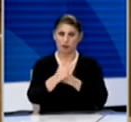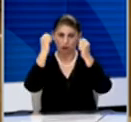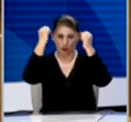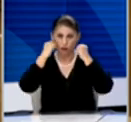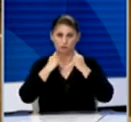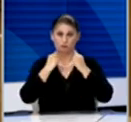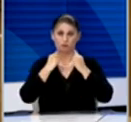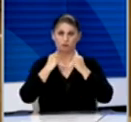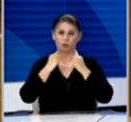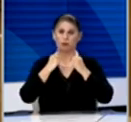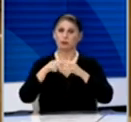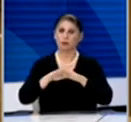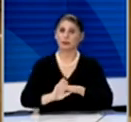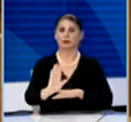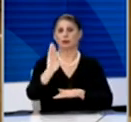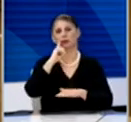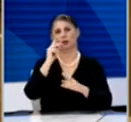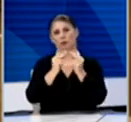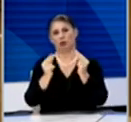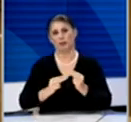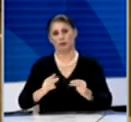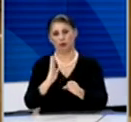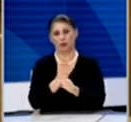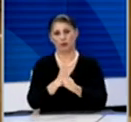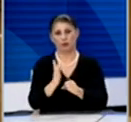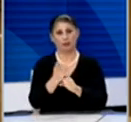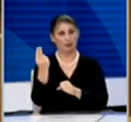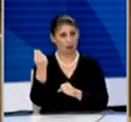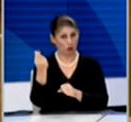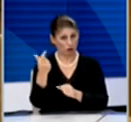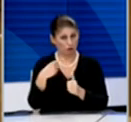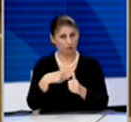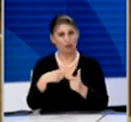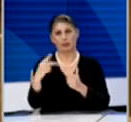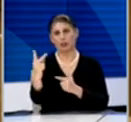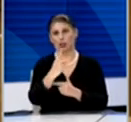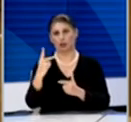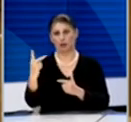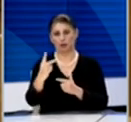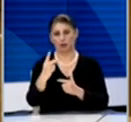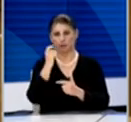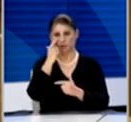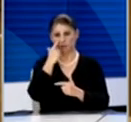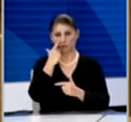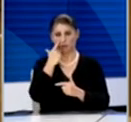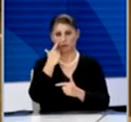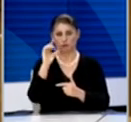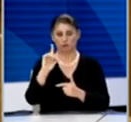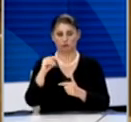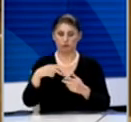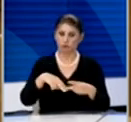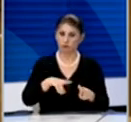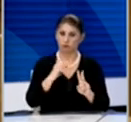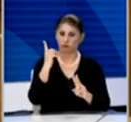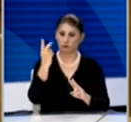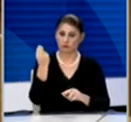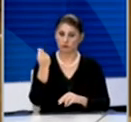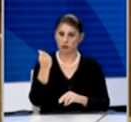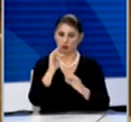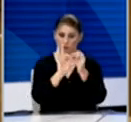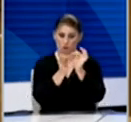και ανάταξης των επιπτώσεων της καταστροφής στην οικονομία και την κοινωνία όσο και την εκπόνηση ενός